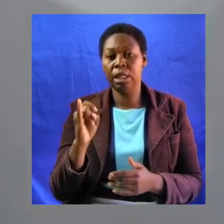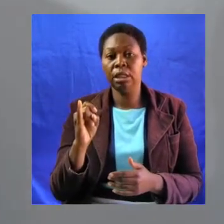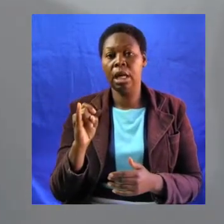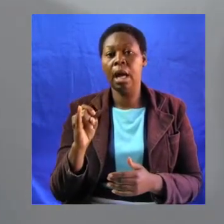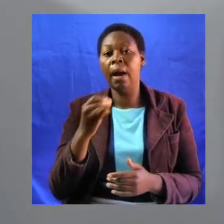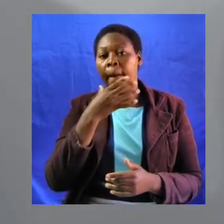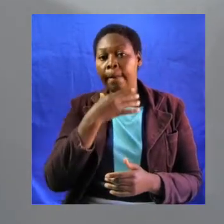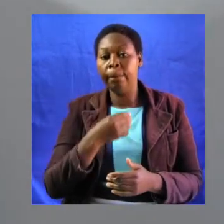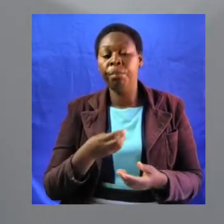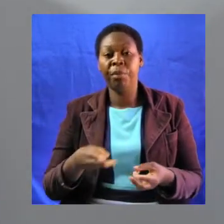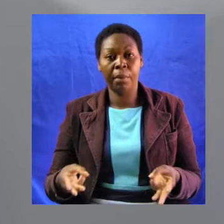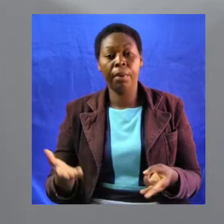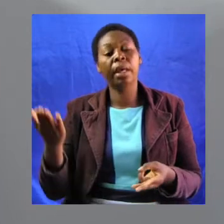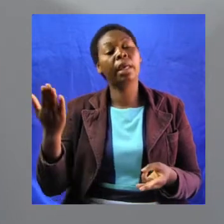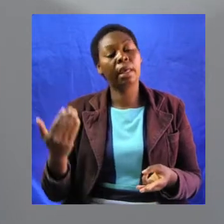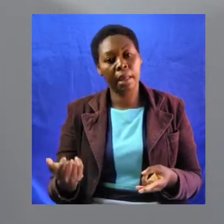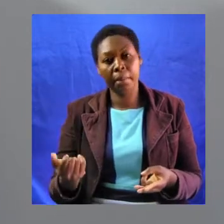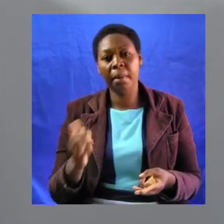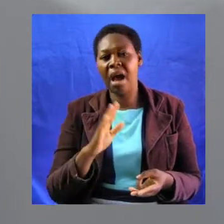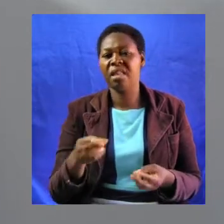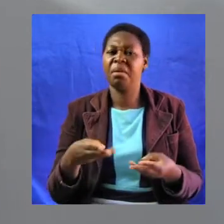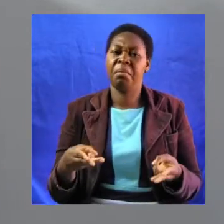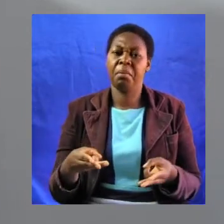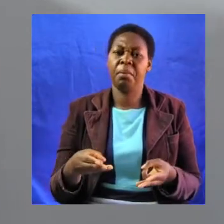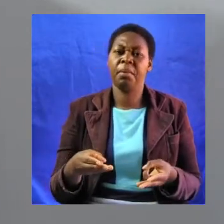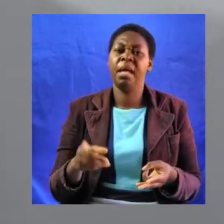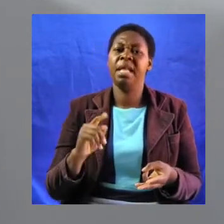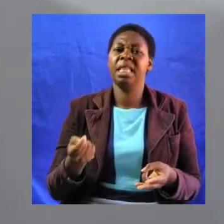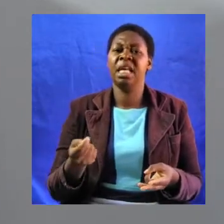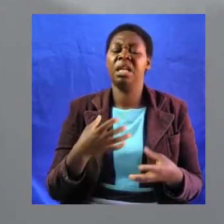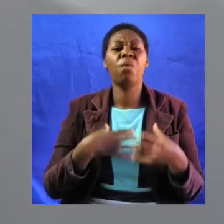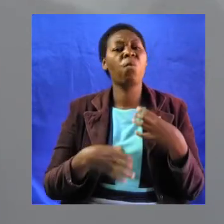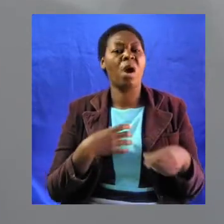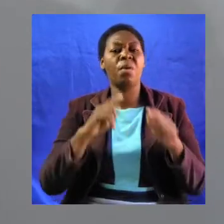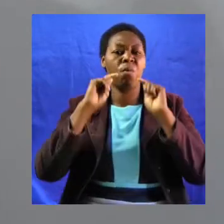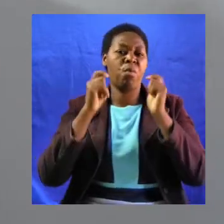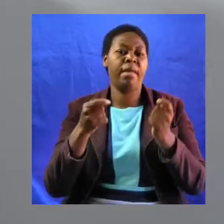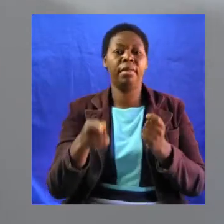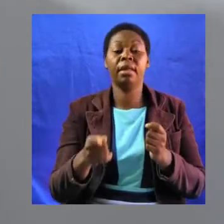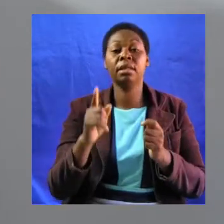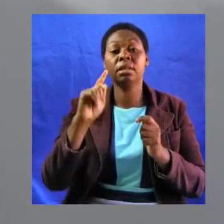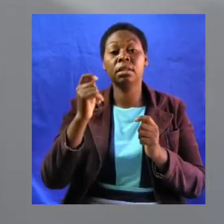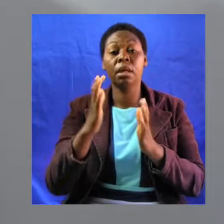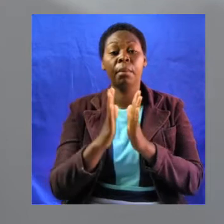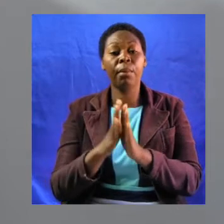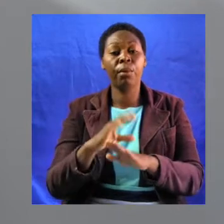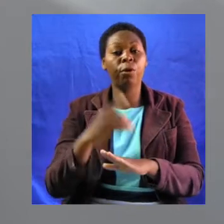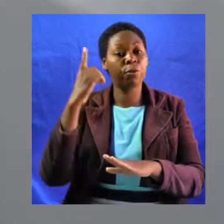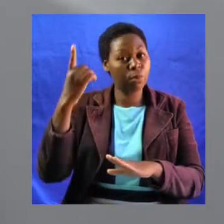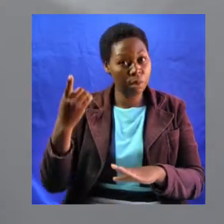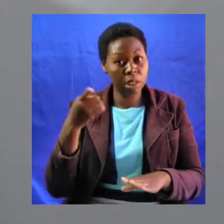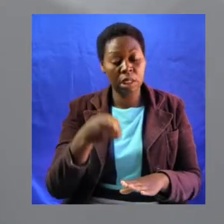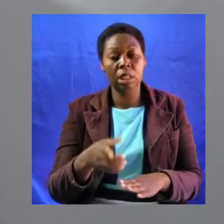from surrounding nations. Vaisvotwa kuti imba yaMwari yakuvakwa. Saka vanhu vaya vakatanga kuya vaine chitsotsi chekuti